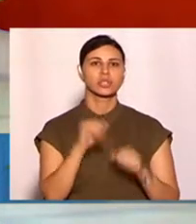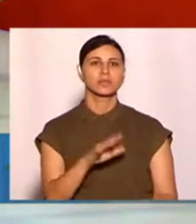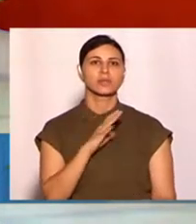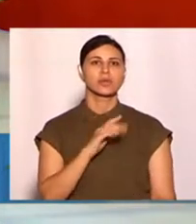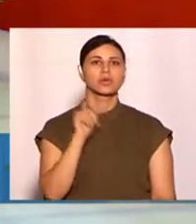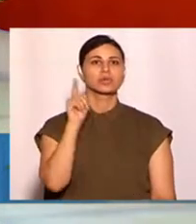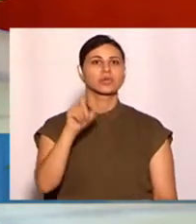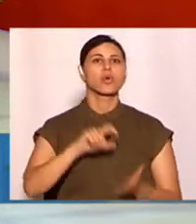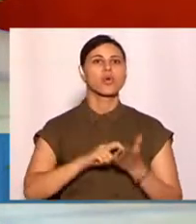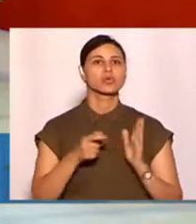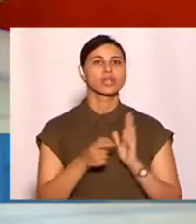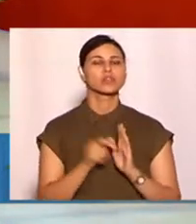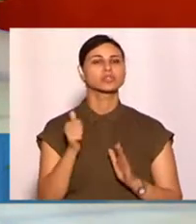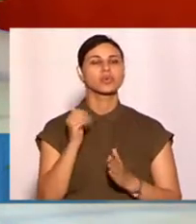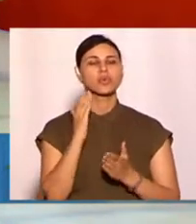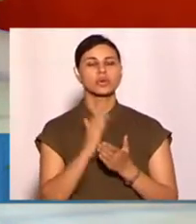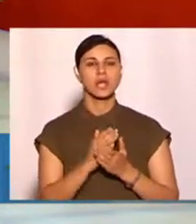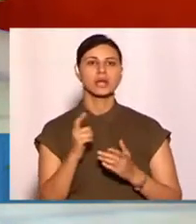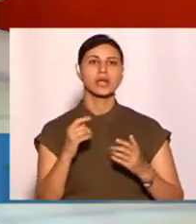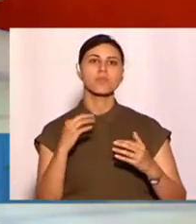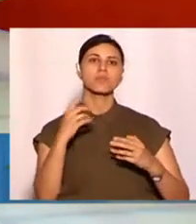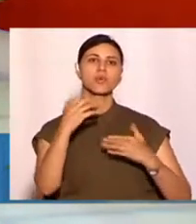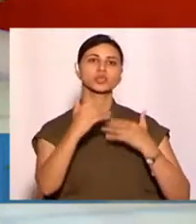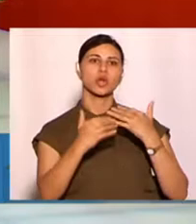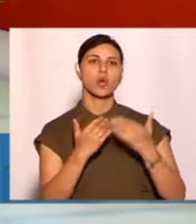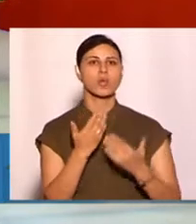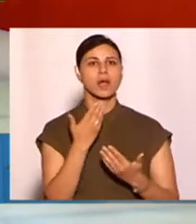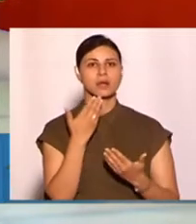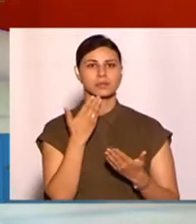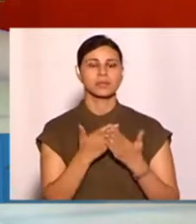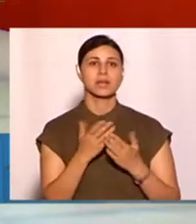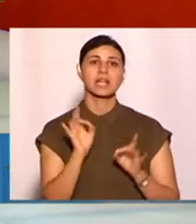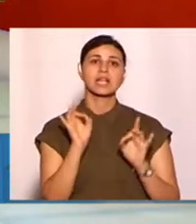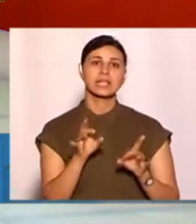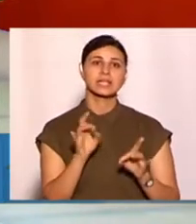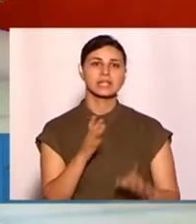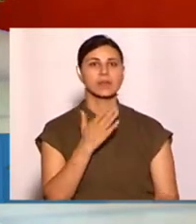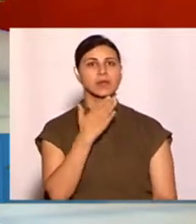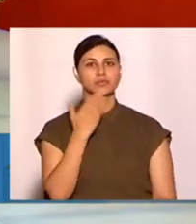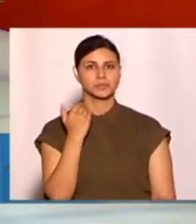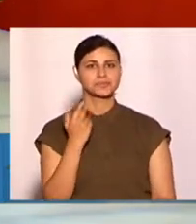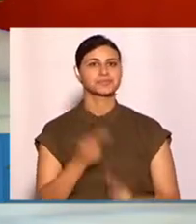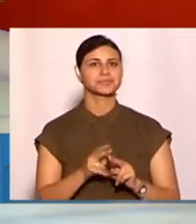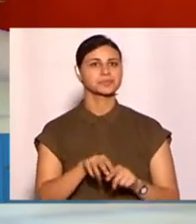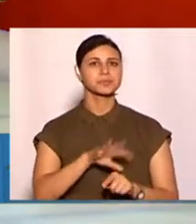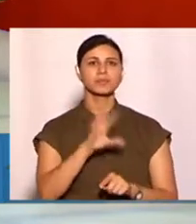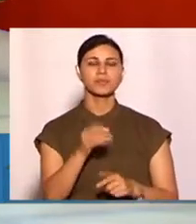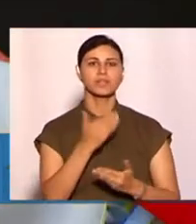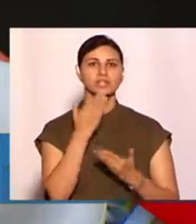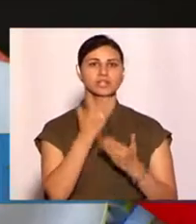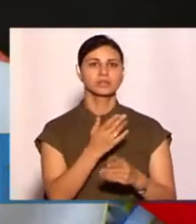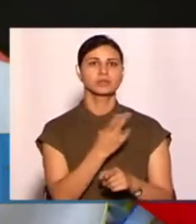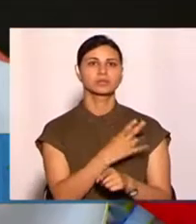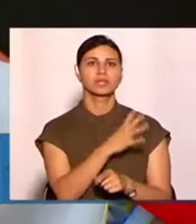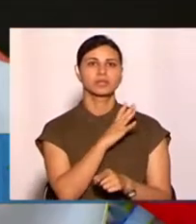იქ ოთახში, როგორი აპარატია, მოძრაობს თუ არა აპარატი, იმიტომ რომ თქვენ როცა შეხვალთ. გეტკინებათ თუ არა, ეს კითხვის დასვით.